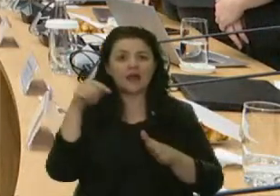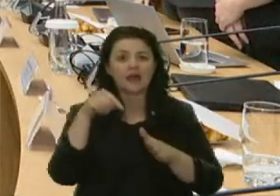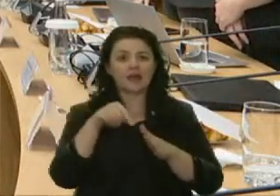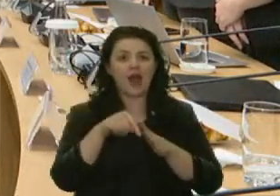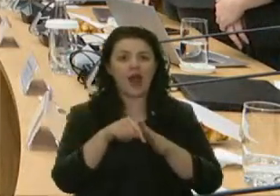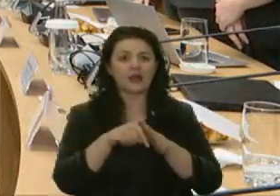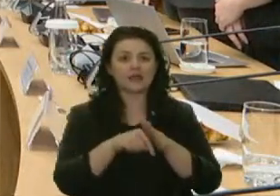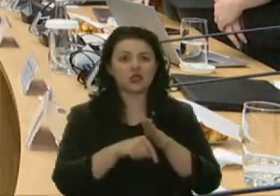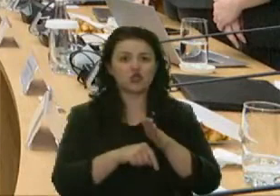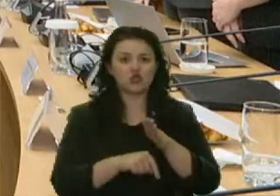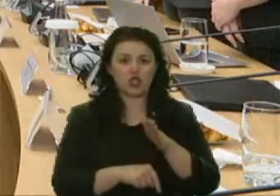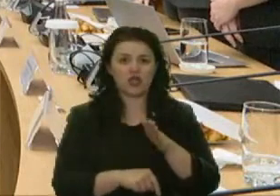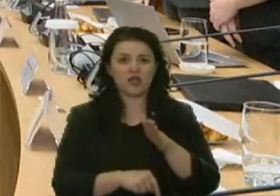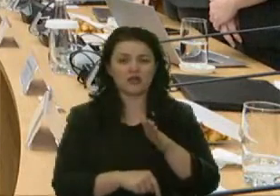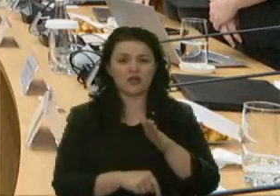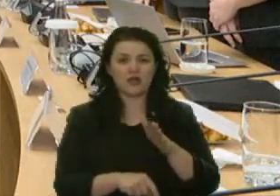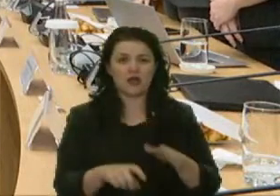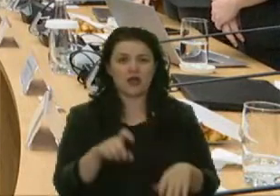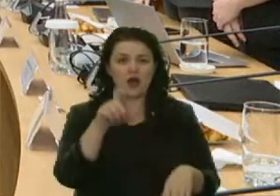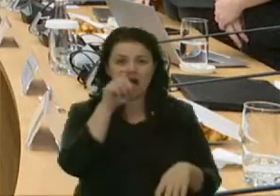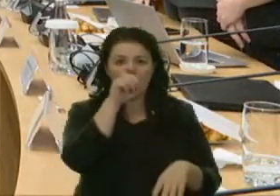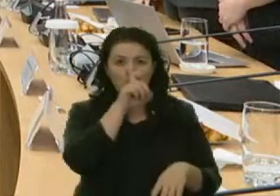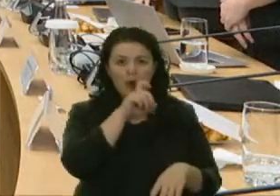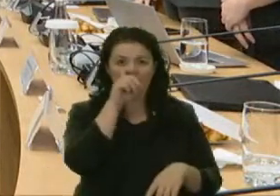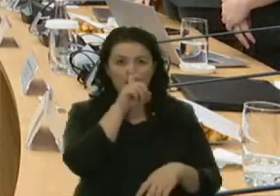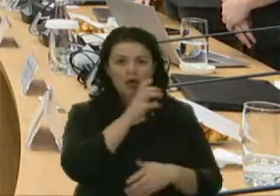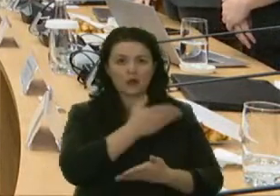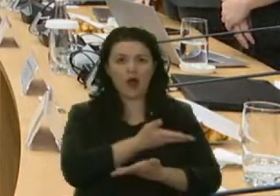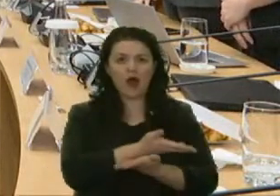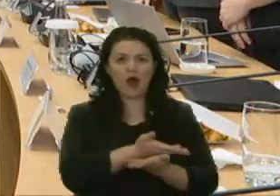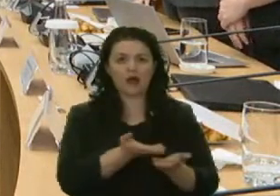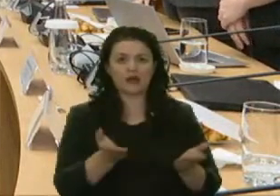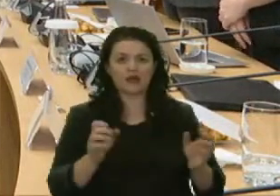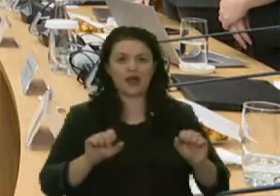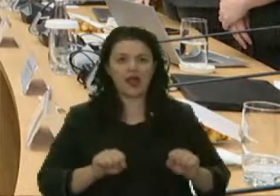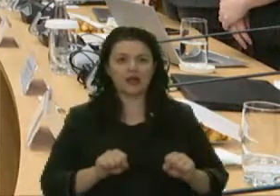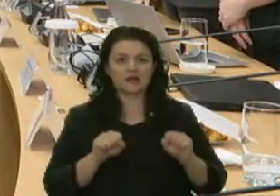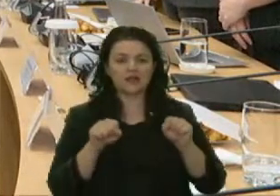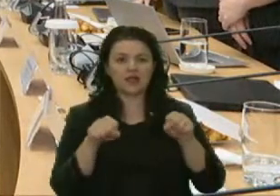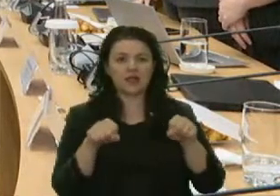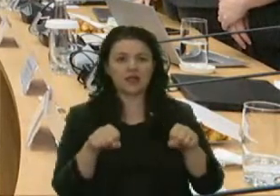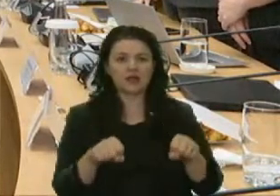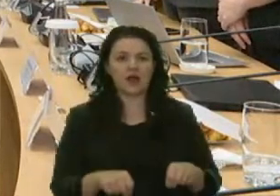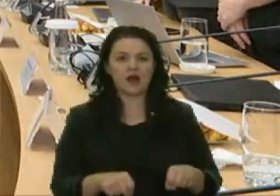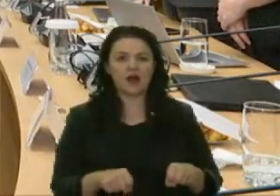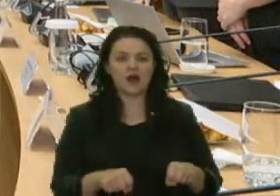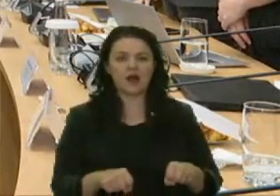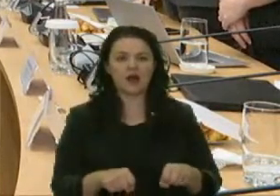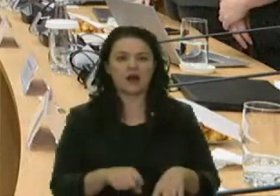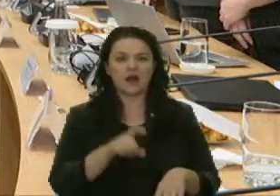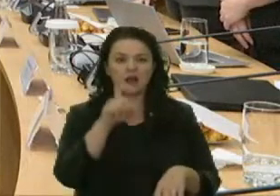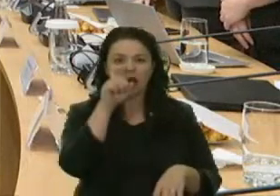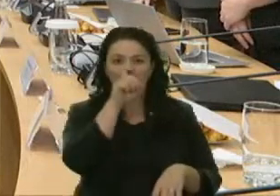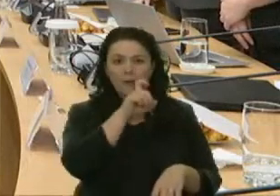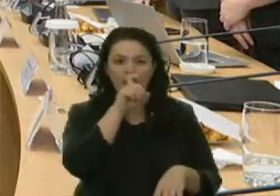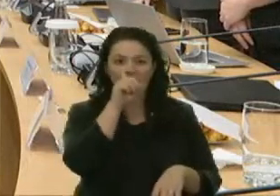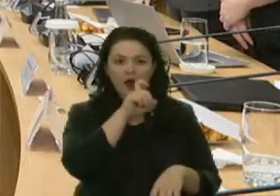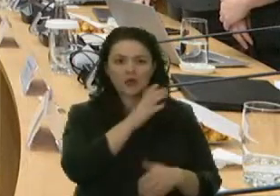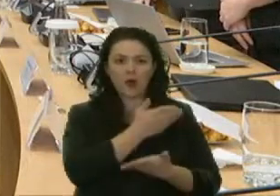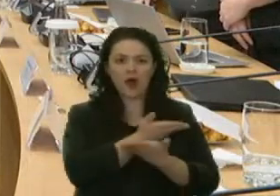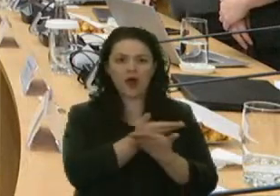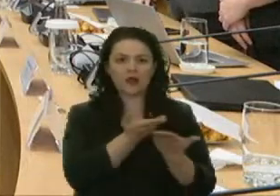carte adâ cină barbarii de tirani